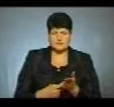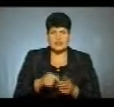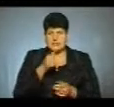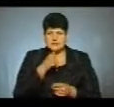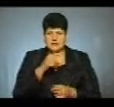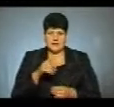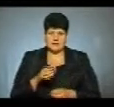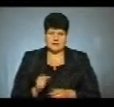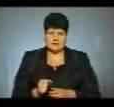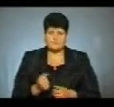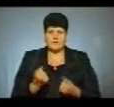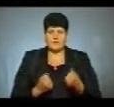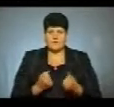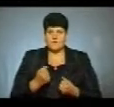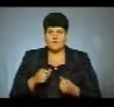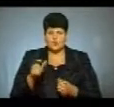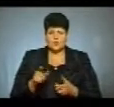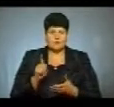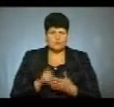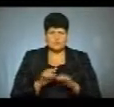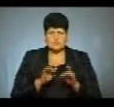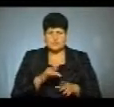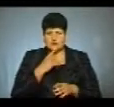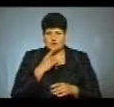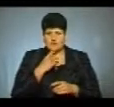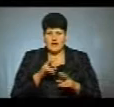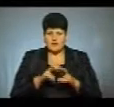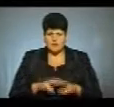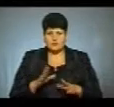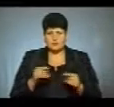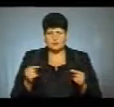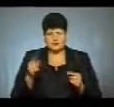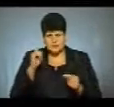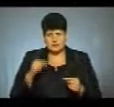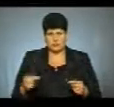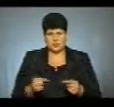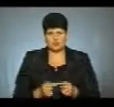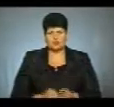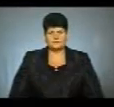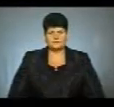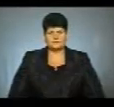експертиза. Водій обов'язково здасть кров на аналіз і ми вже будемо знати точно.